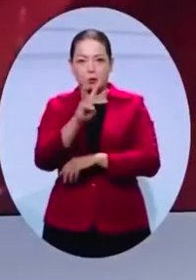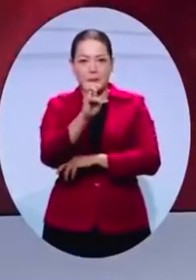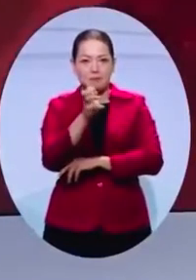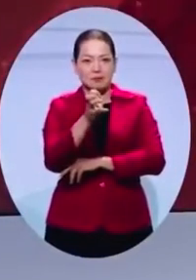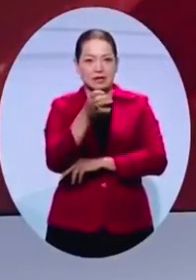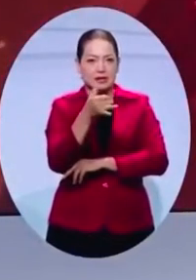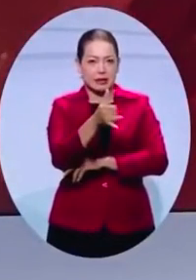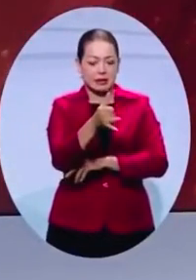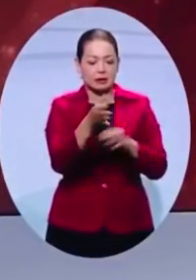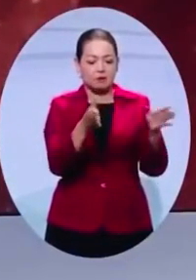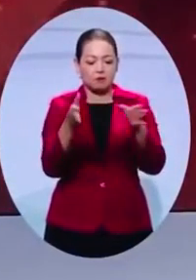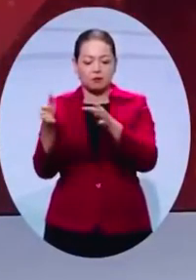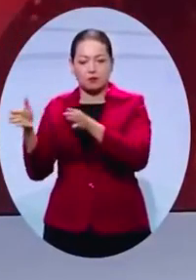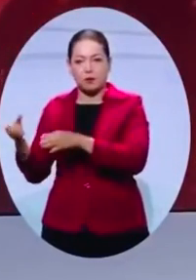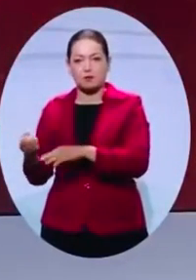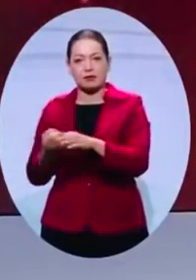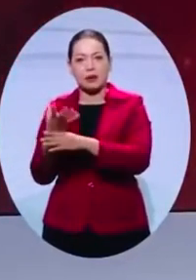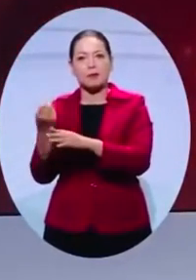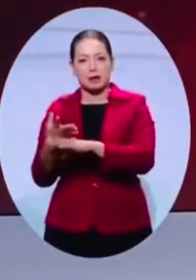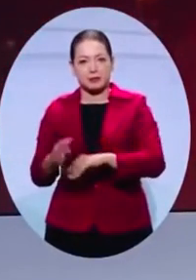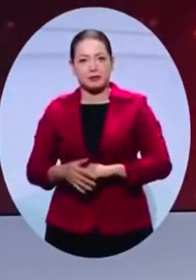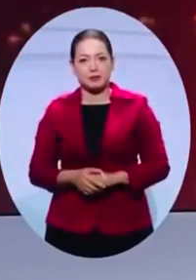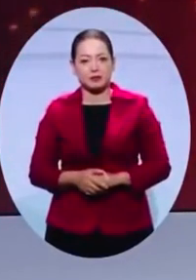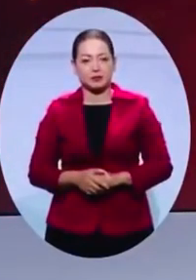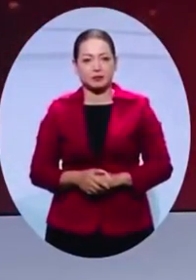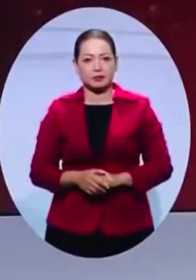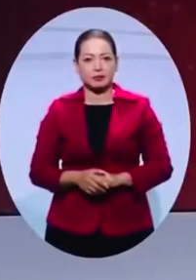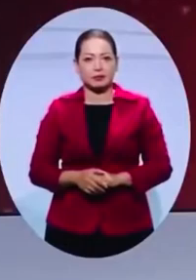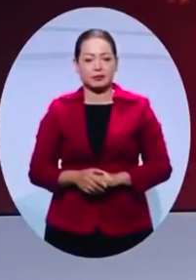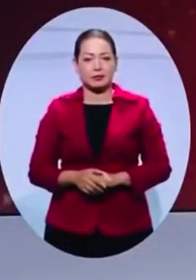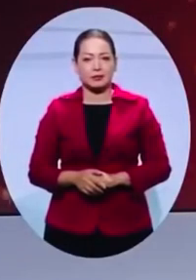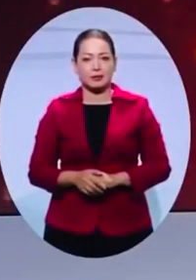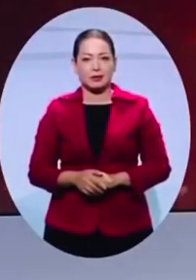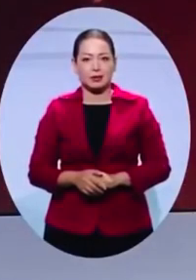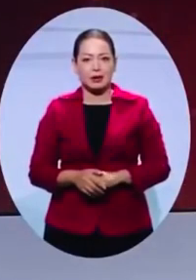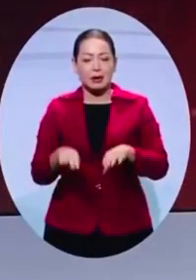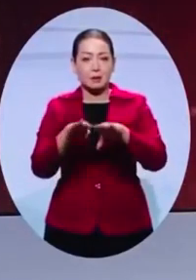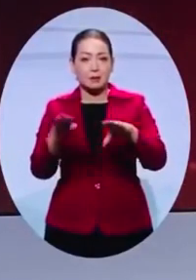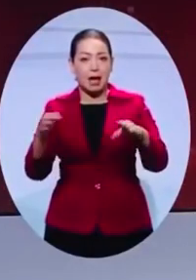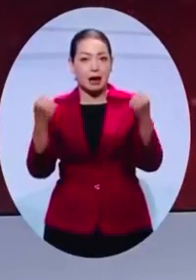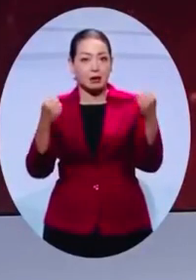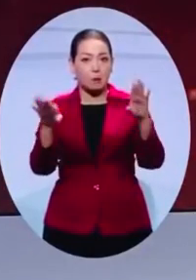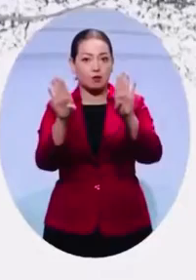Hiệp hội Gỗ và Thủ công Mỹ nghệ Đồng Nai DOGA đã khai mạc hội chợ đồ gỗ Đồng Nai xuân 2020.